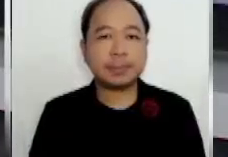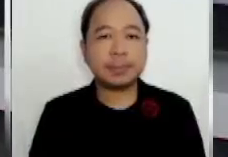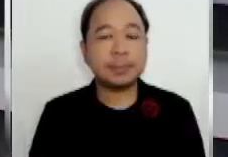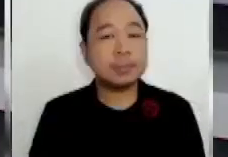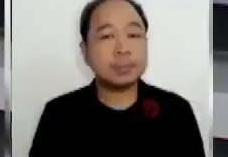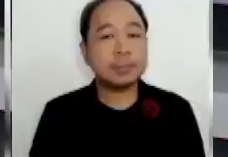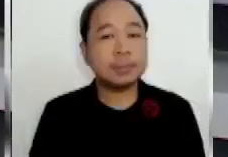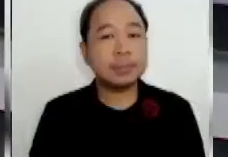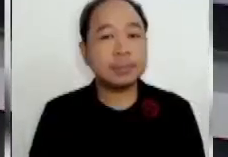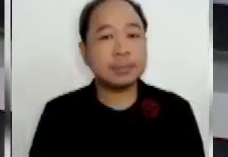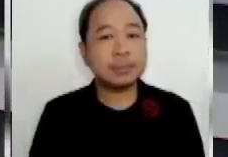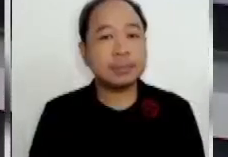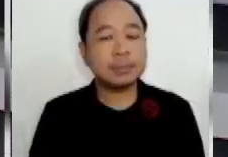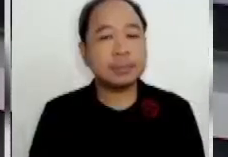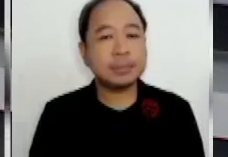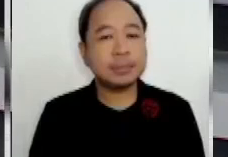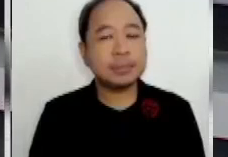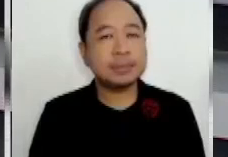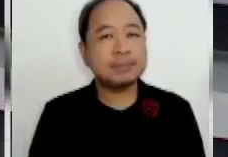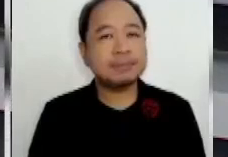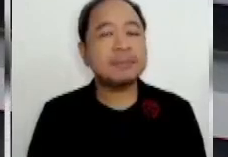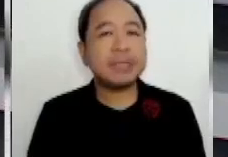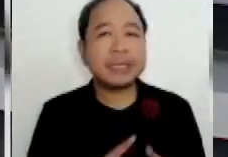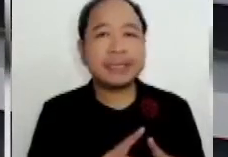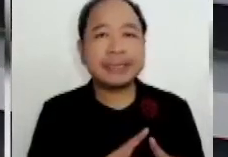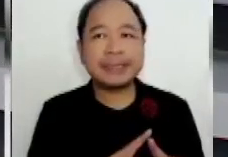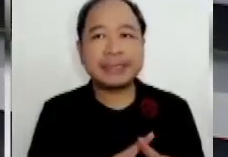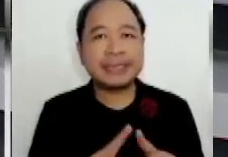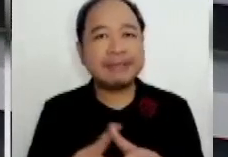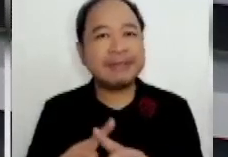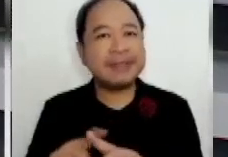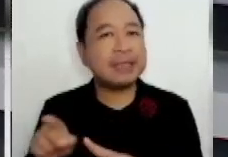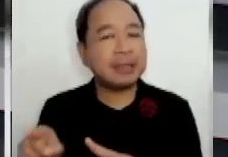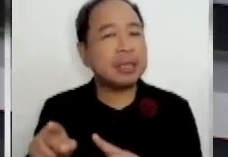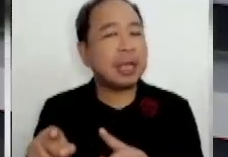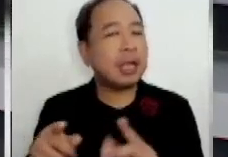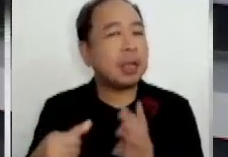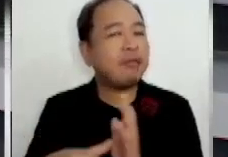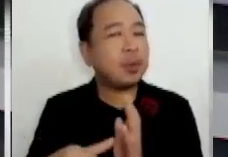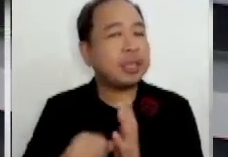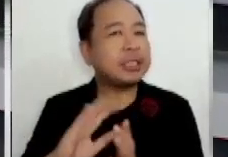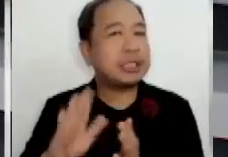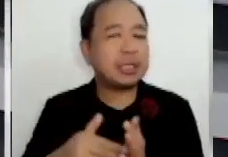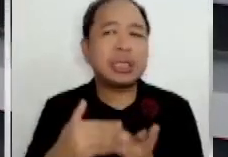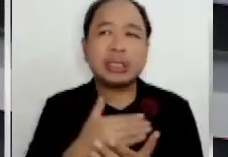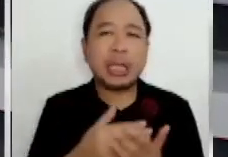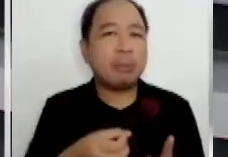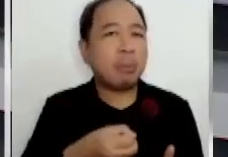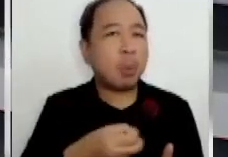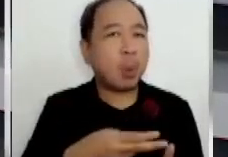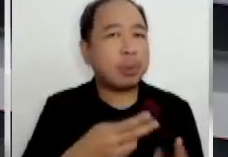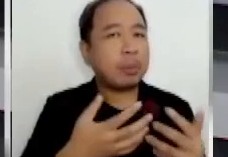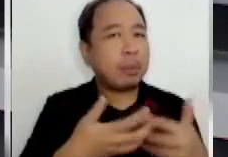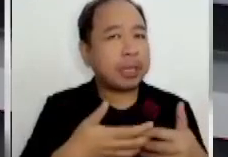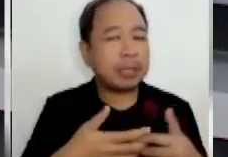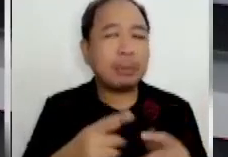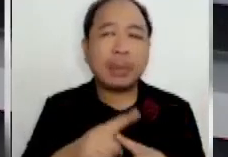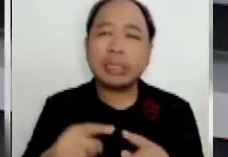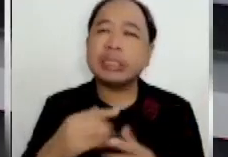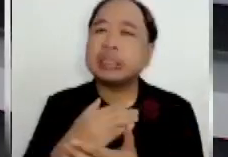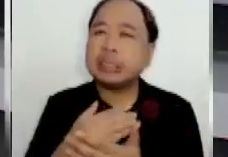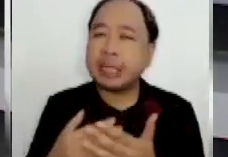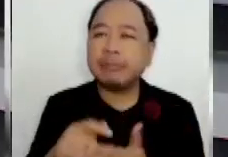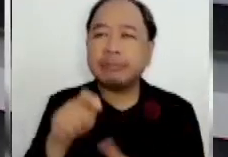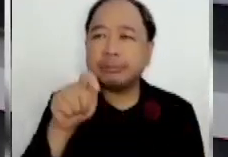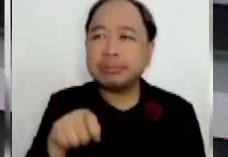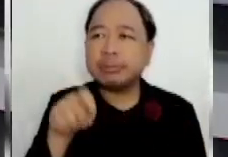Hindi tulad sa maraming presinto, automated ang eleksyon sa ilang piling lugar. Pero hindi pa rin sila nakaiwas sa